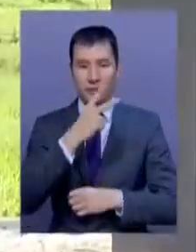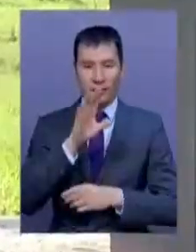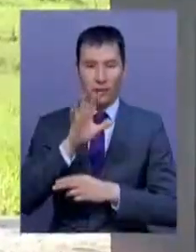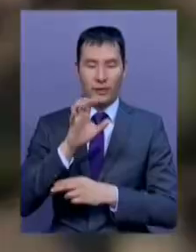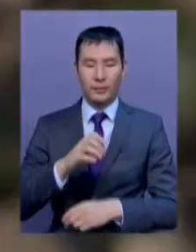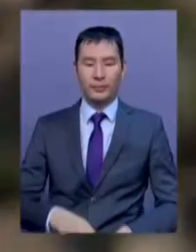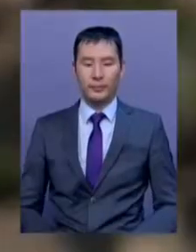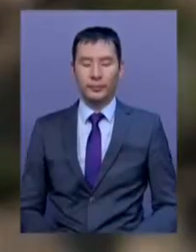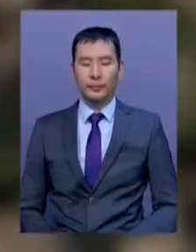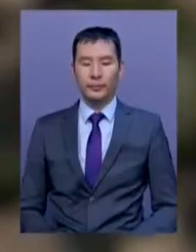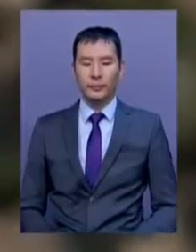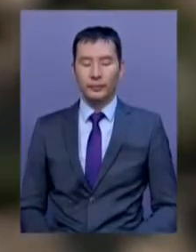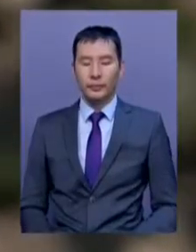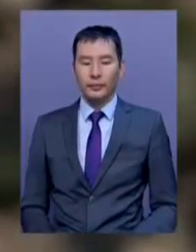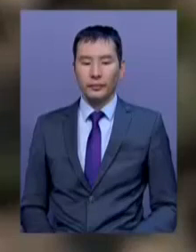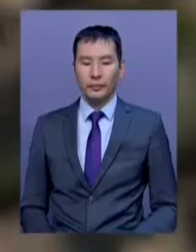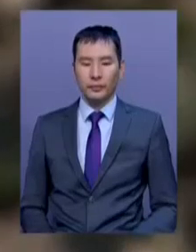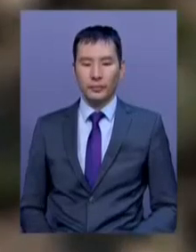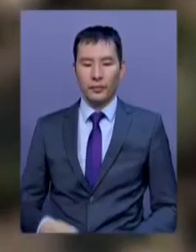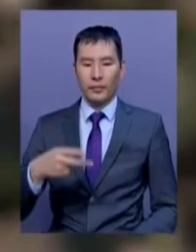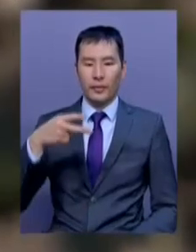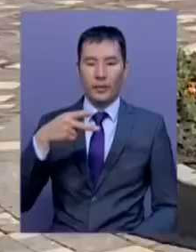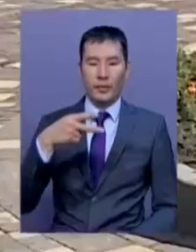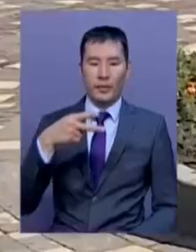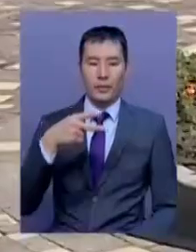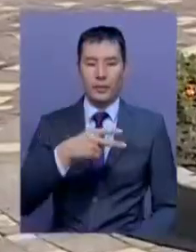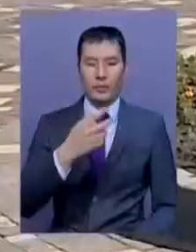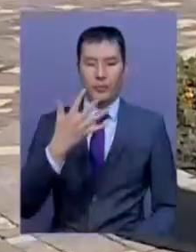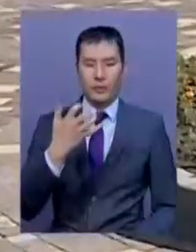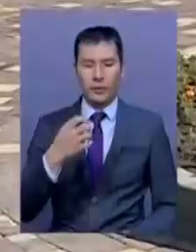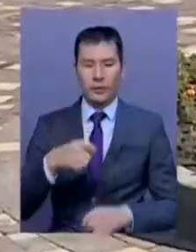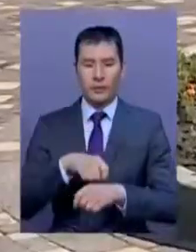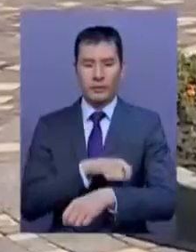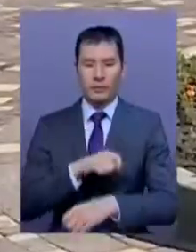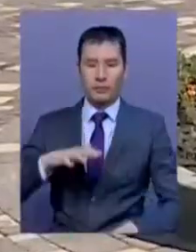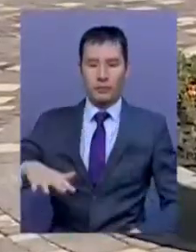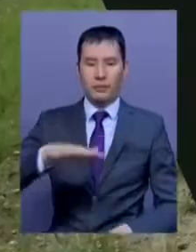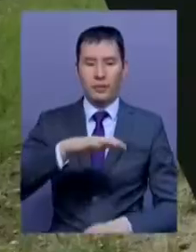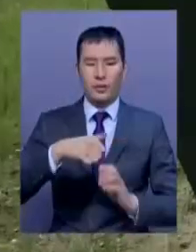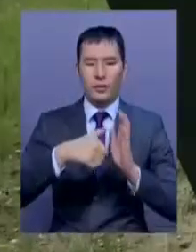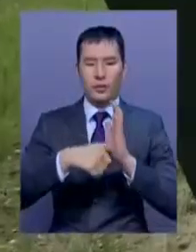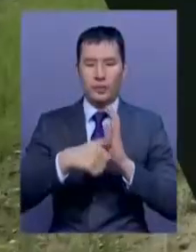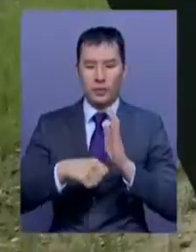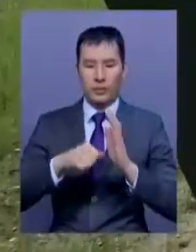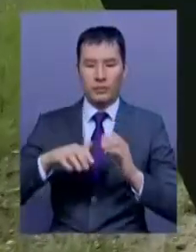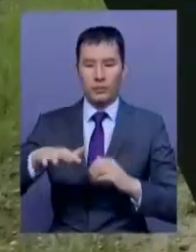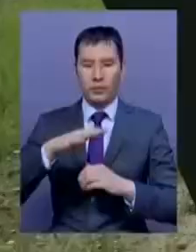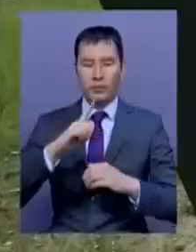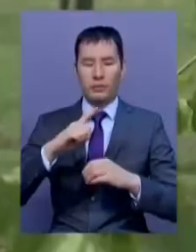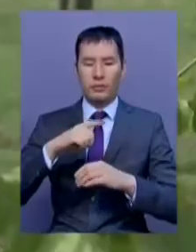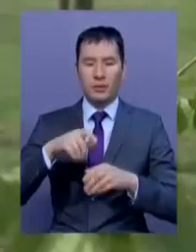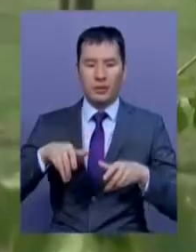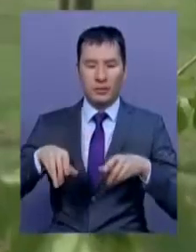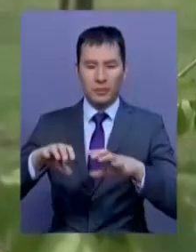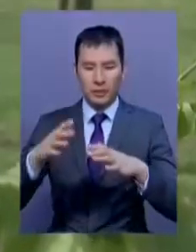жер жасыл желекке толып баққа айналды. 2500 шаршы метрге тротуар салынып, 600 шаршы метрге асфальт төселді. 16000 шаршы